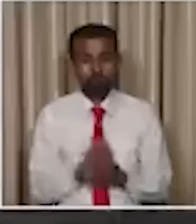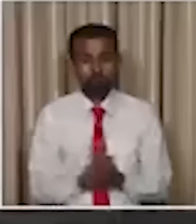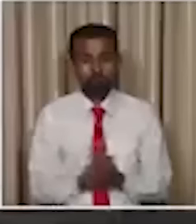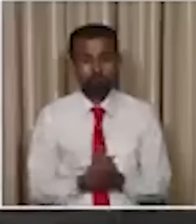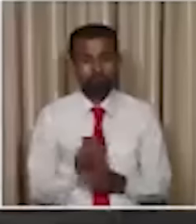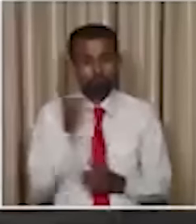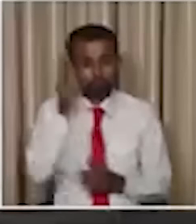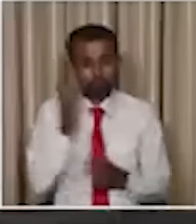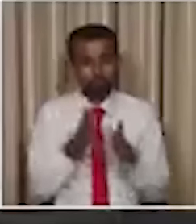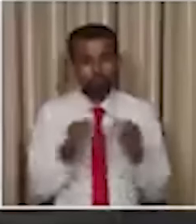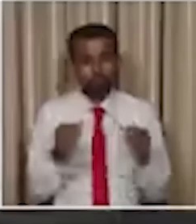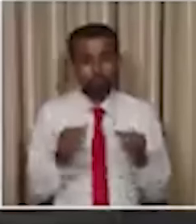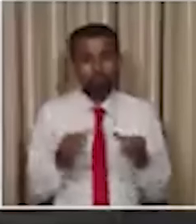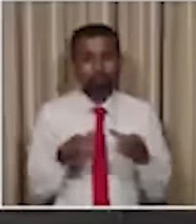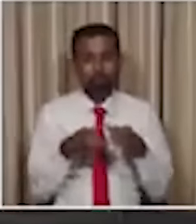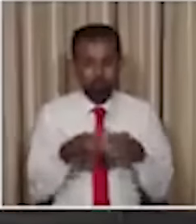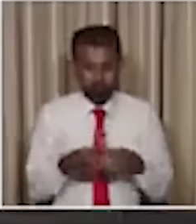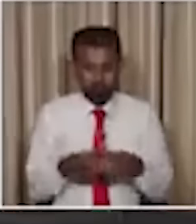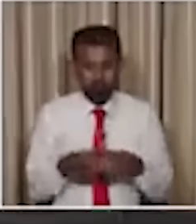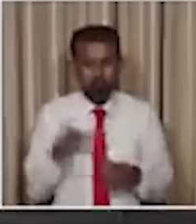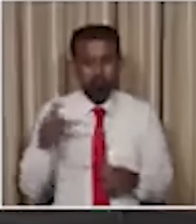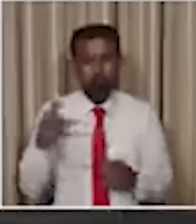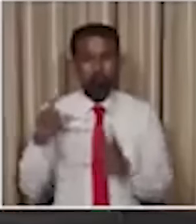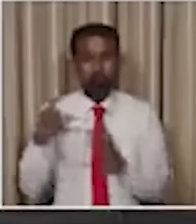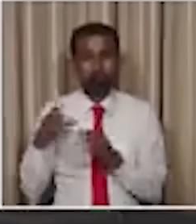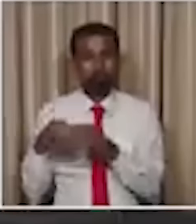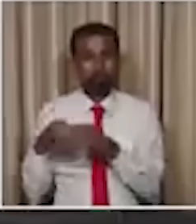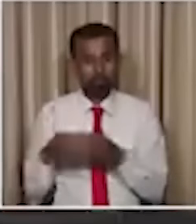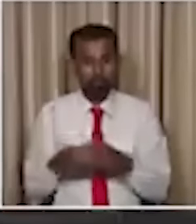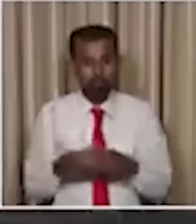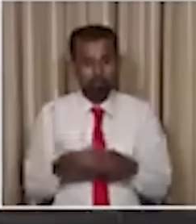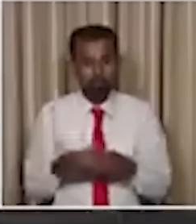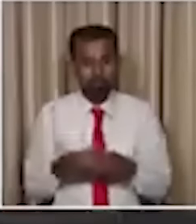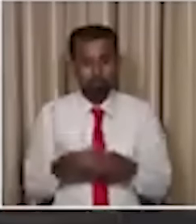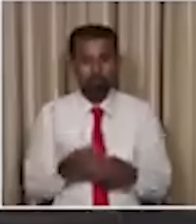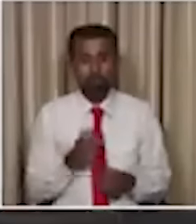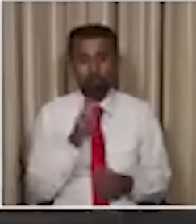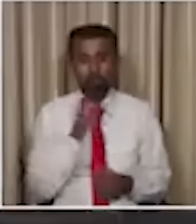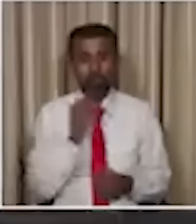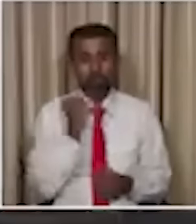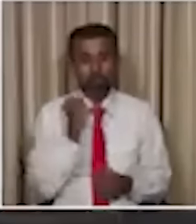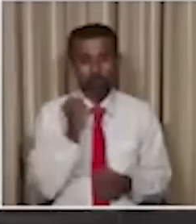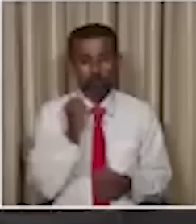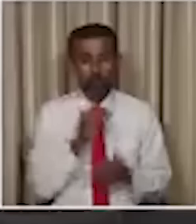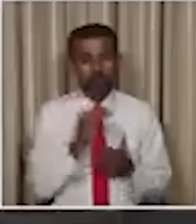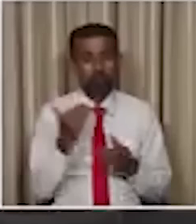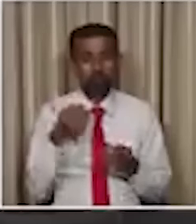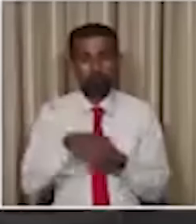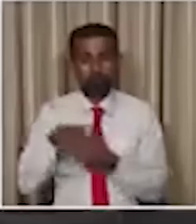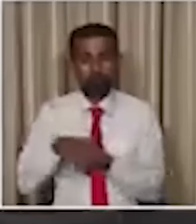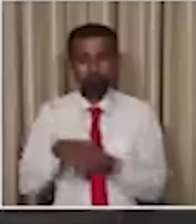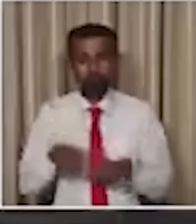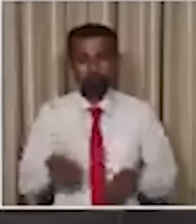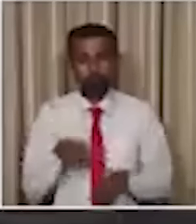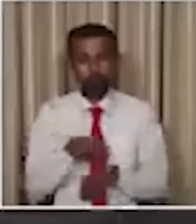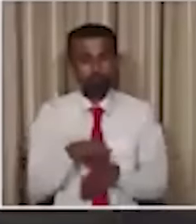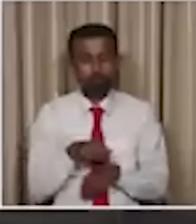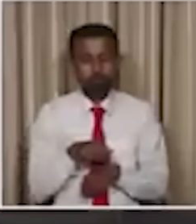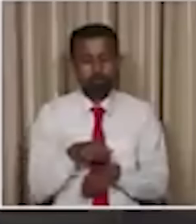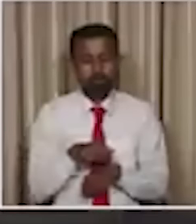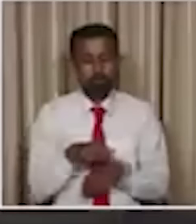ත්‍රස්ත මර්ධන විමර්ශන කොට්ටාෂය කොළඹ අපරාධ කොට්ටාෂය ඇතුළු අධිකරණ නිලධාරීන්ගේ සහභාගිත්වයෙන් දැනට